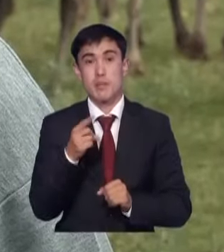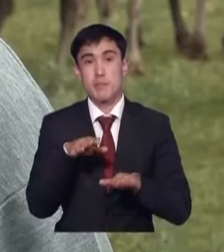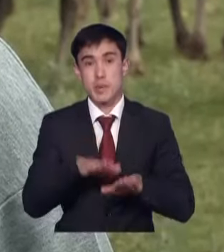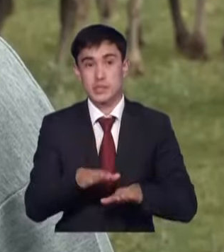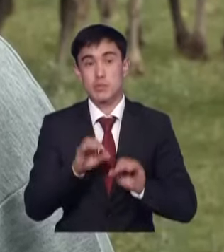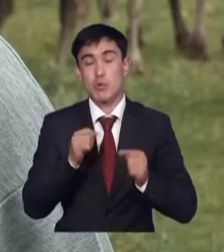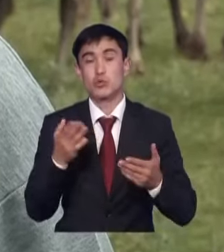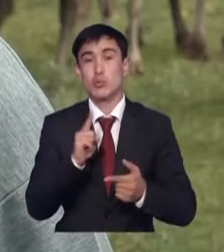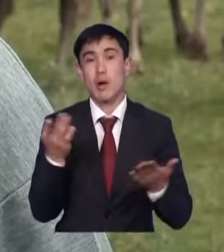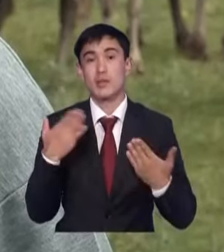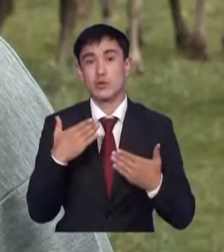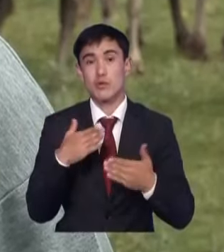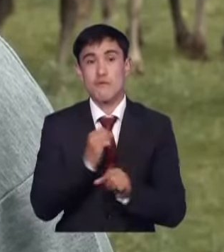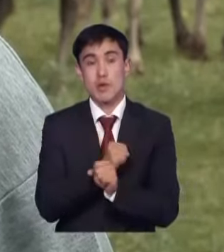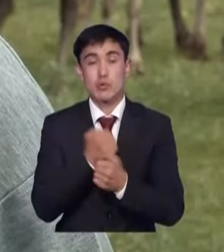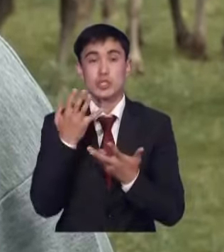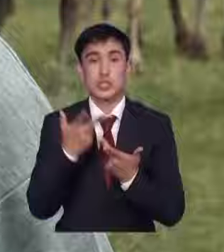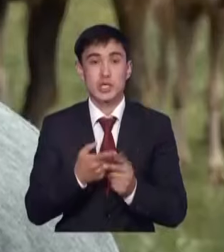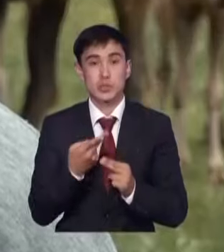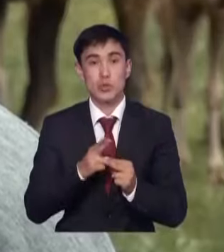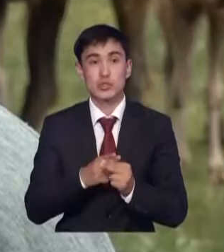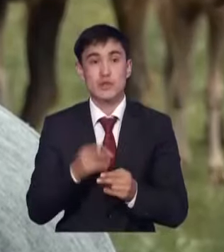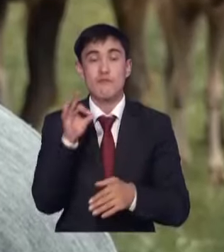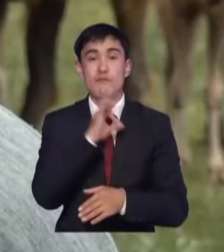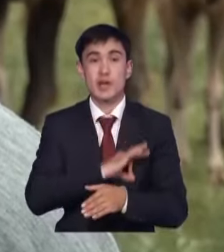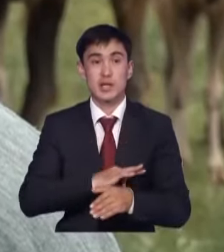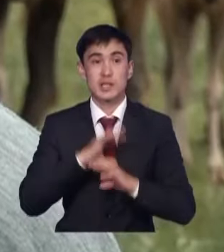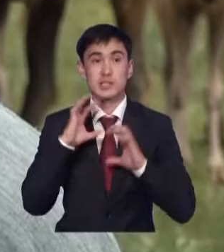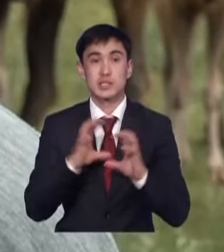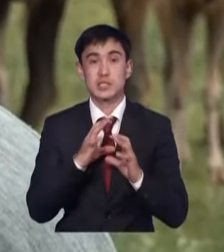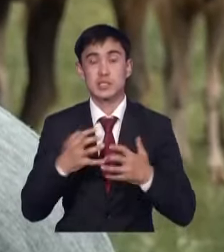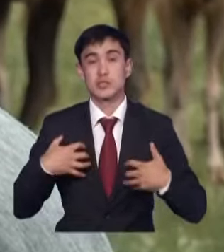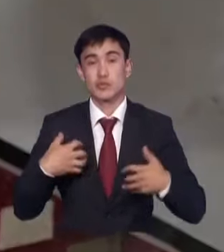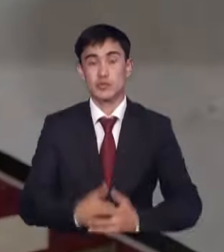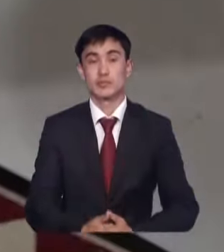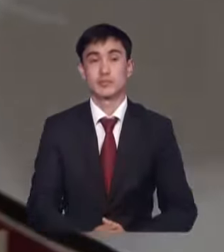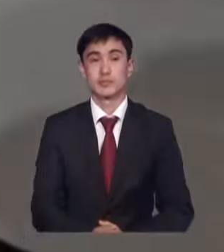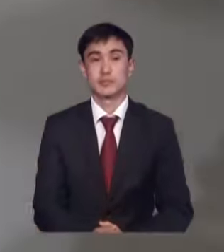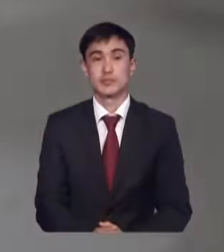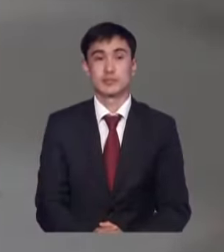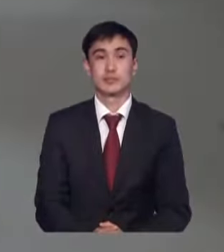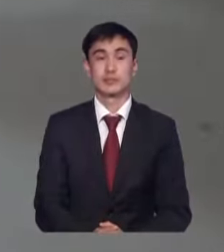чтобы отдохнуть. Верблюды считаются очень выгодным для содержания скотом.